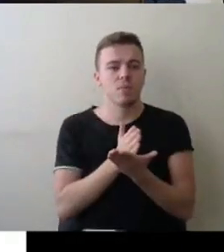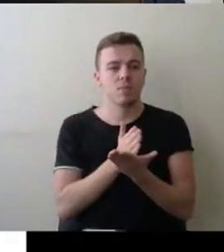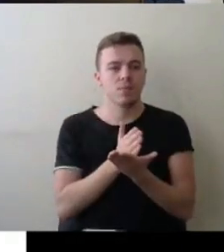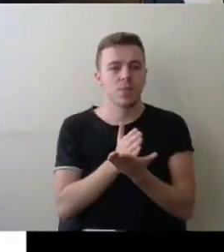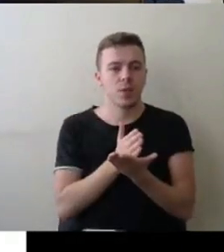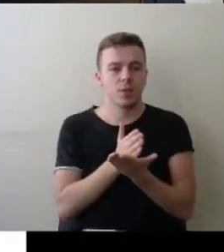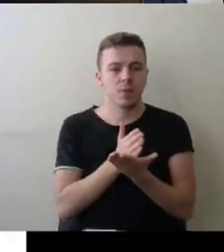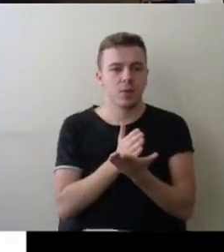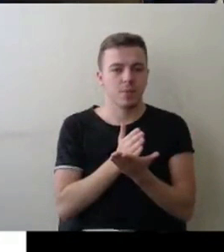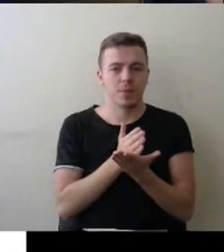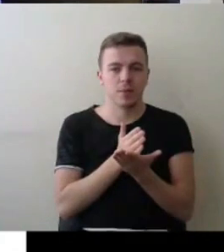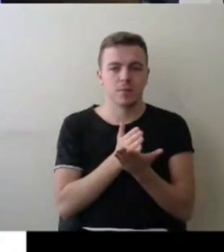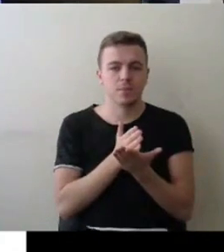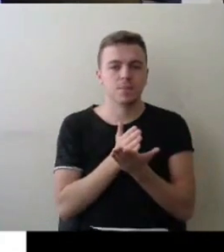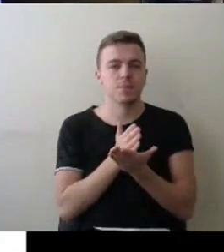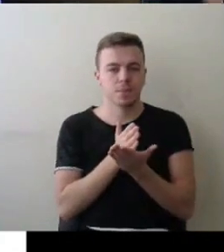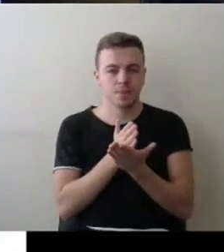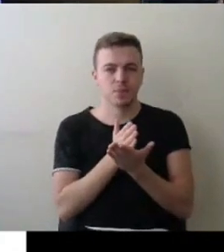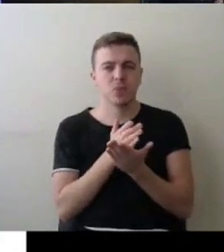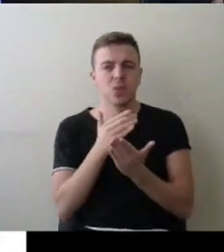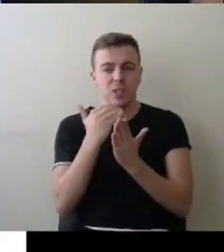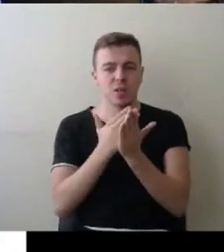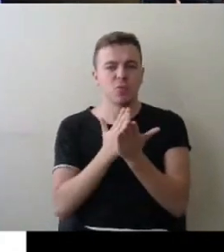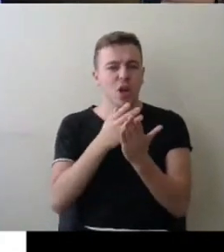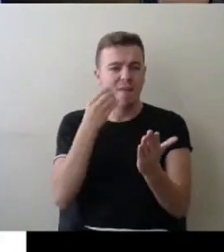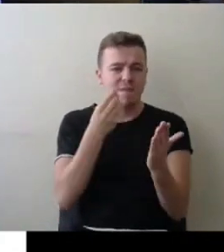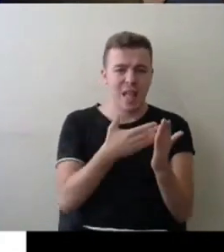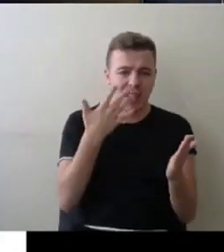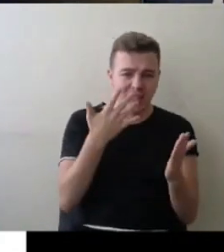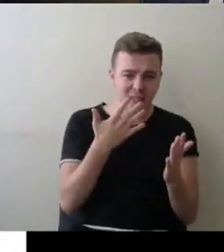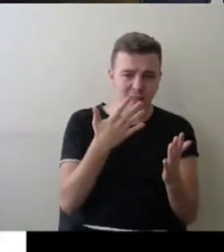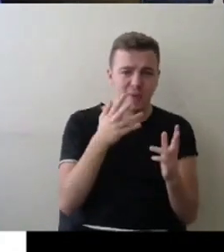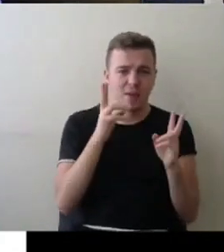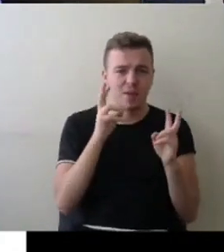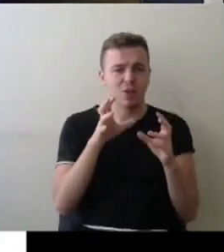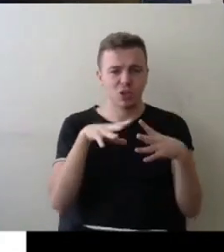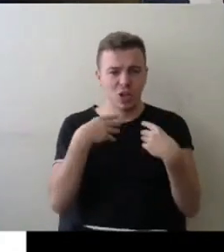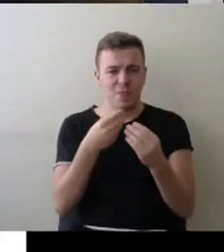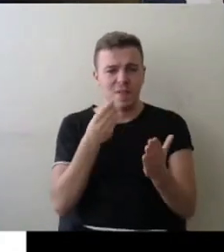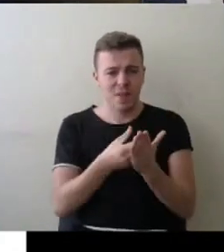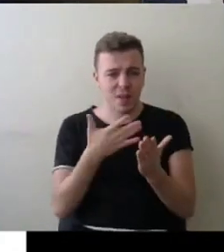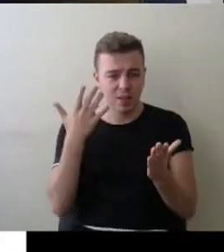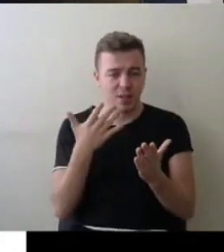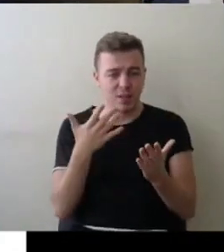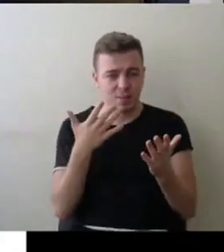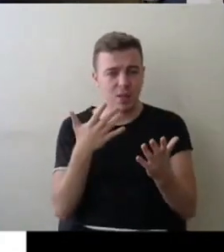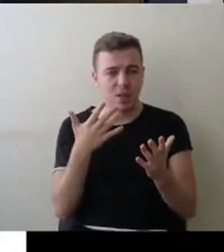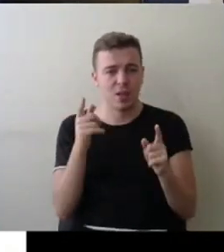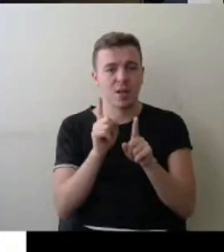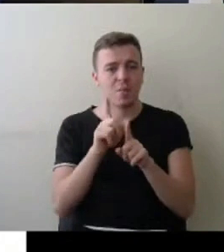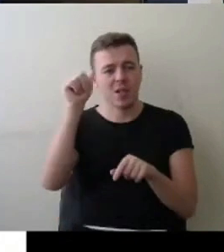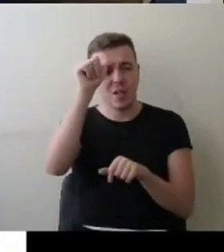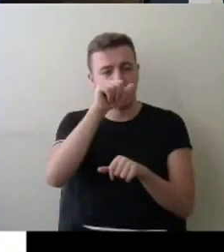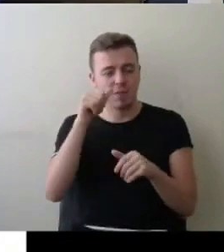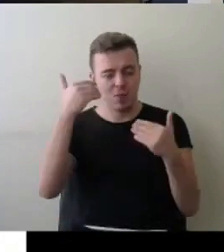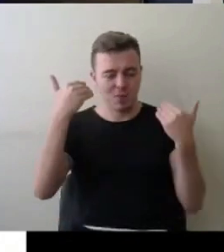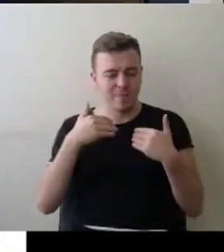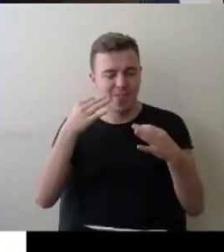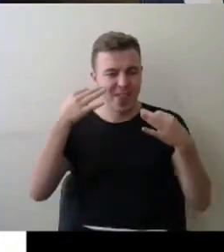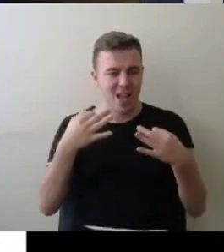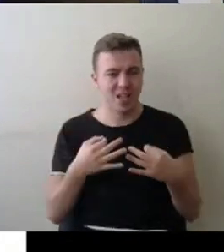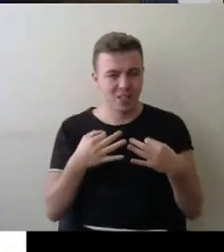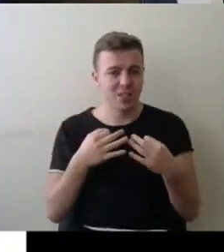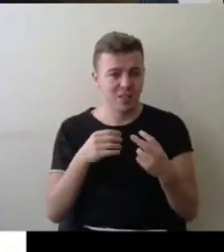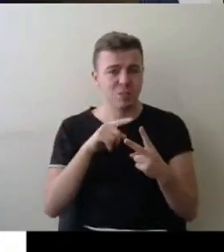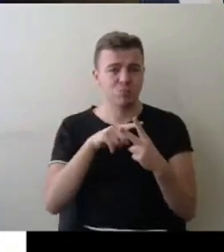valstybės pagrindas. Ne? Iš vienos pusės vertybė kaip iš savęs, ne, ir kartu kaip individuo teisė. Abūdų šitie, arba